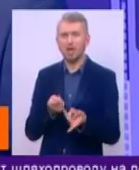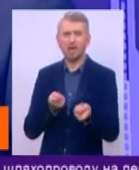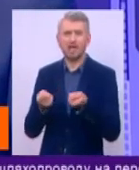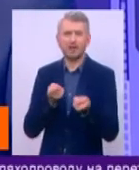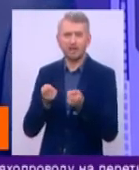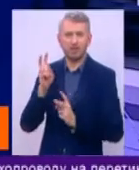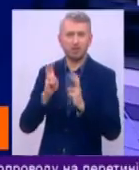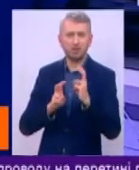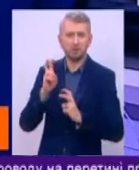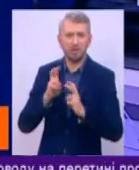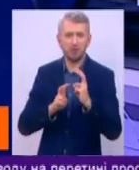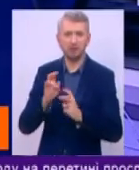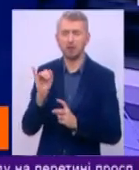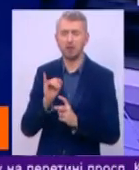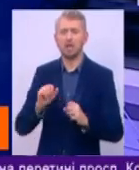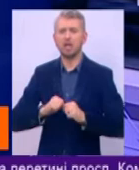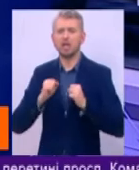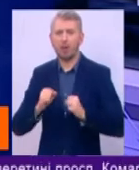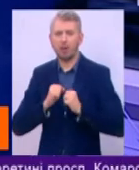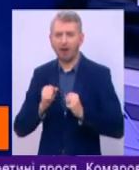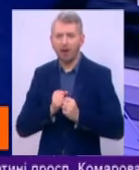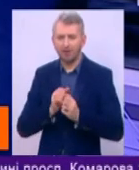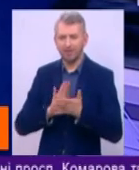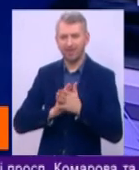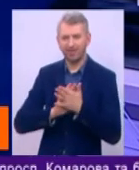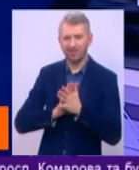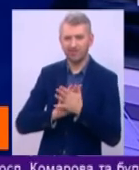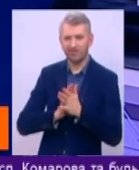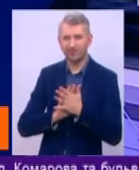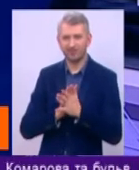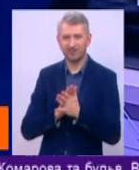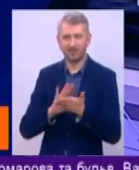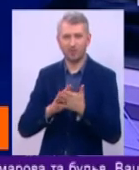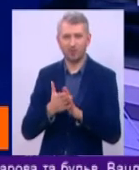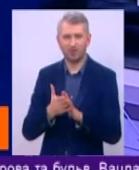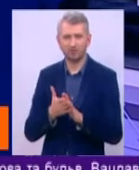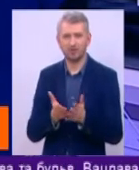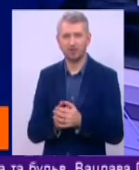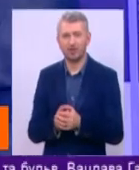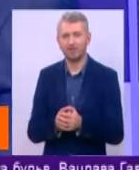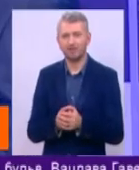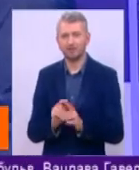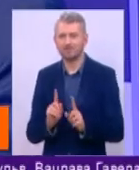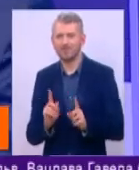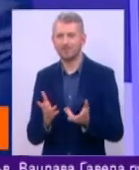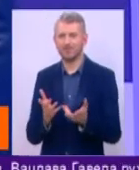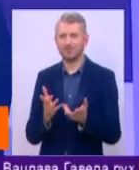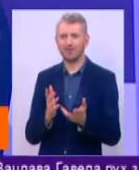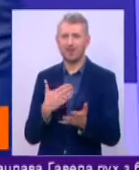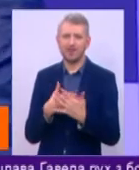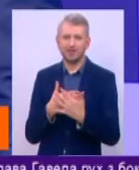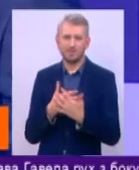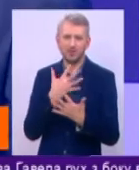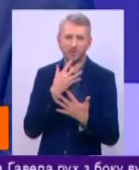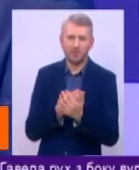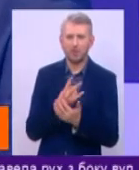керівництво підприємства і намагається якось владнати цю ситуацію з постраждалим, аби, ніби свої,